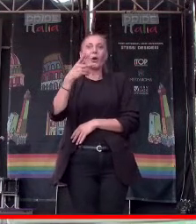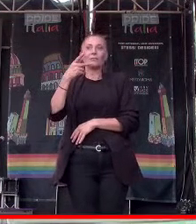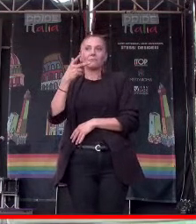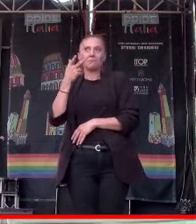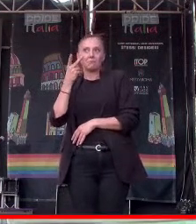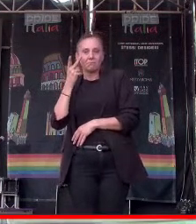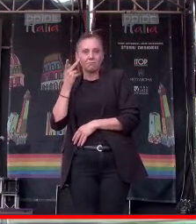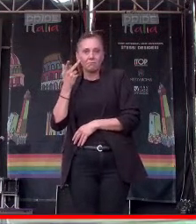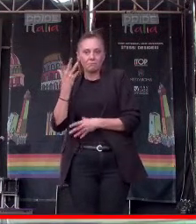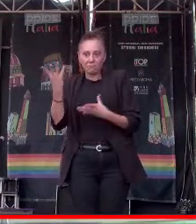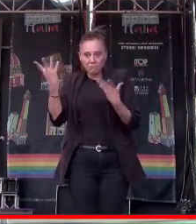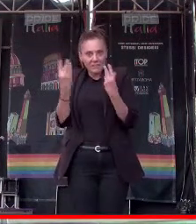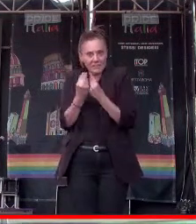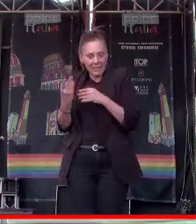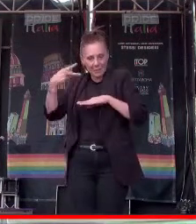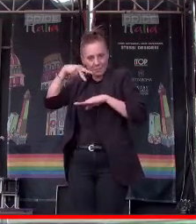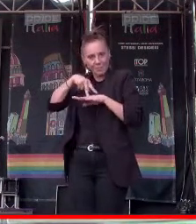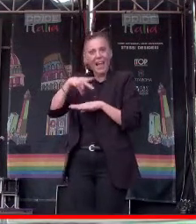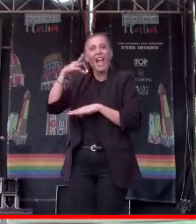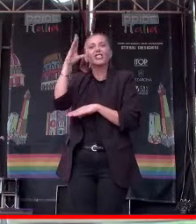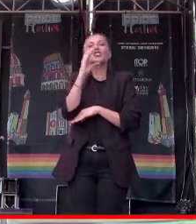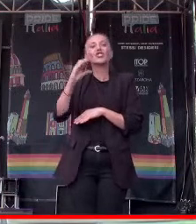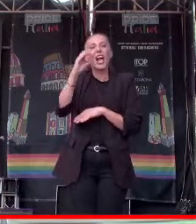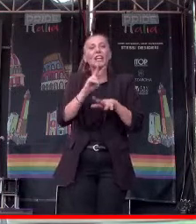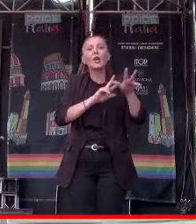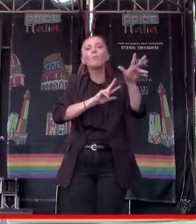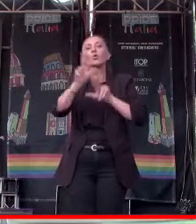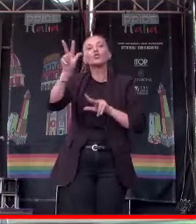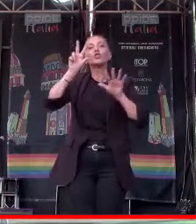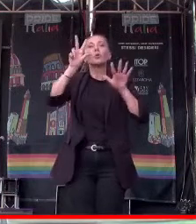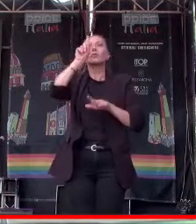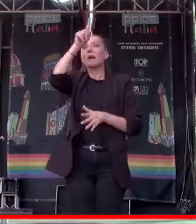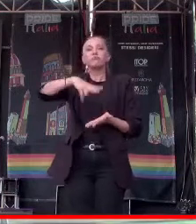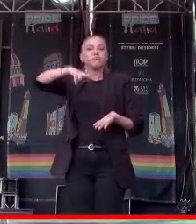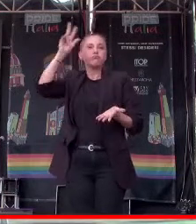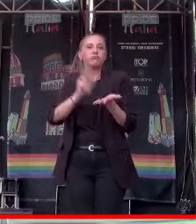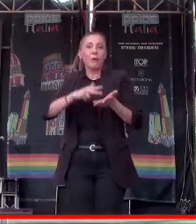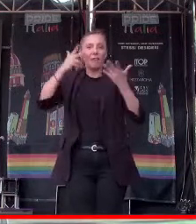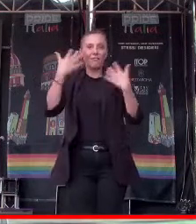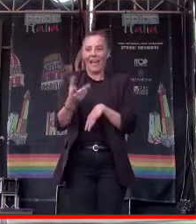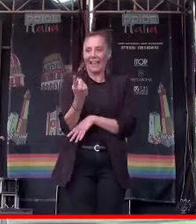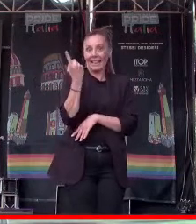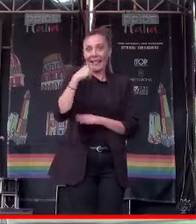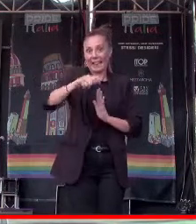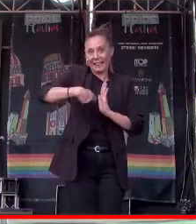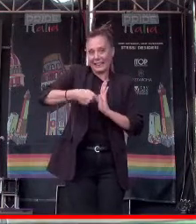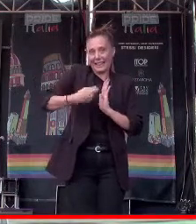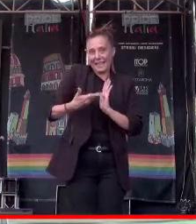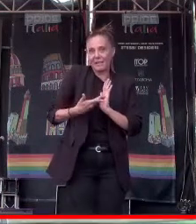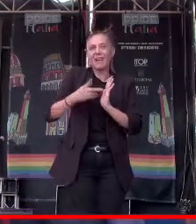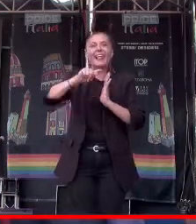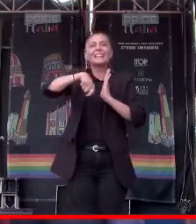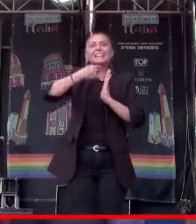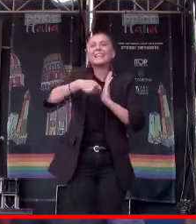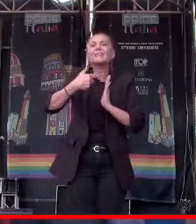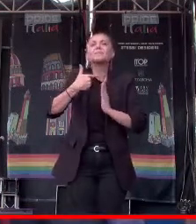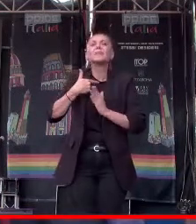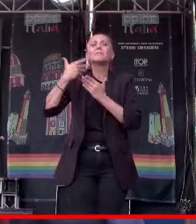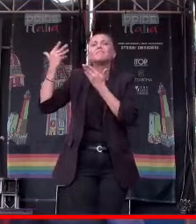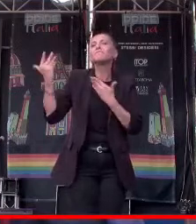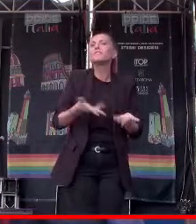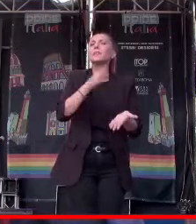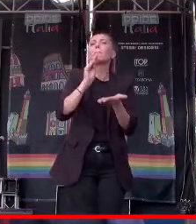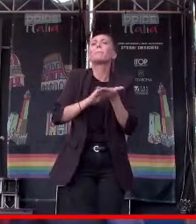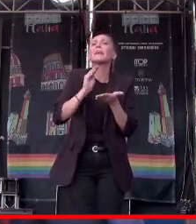presidente dell'ottavo municipio, e ieri hanno approvato nell'ottavo municipio. Perfetto. E la delibera. Delibera che invito tutti i presenti anche